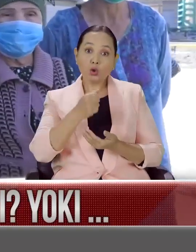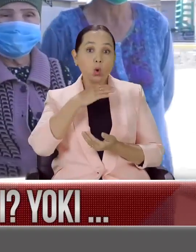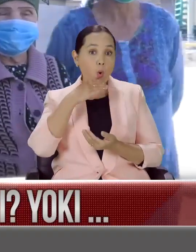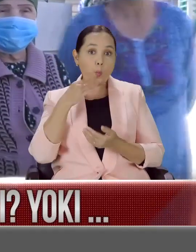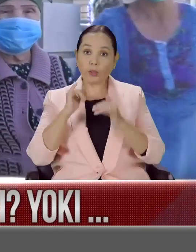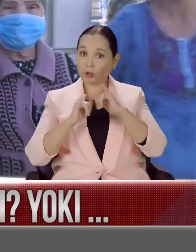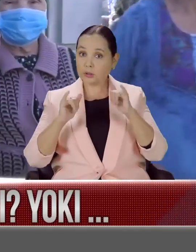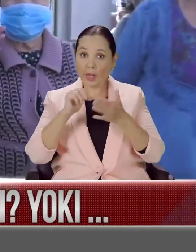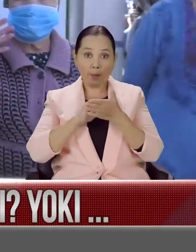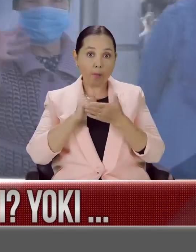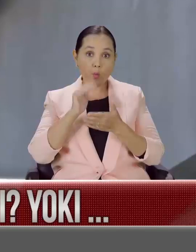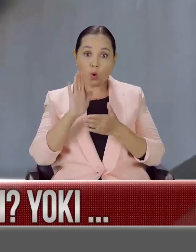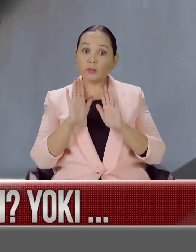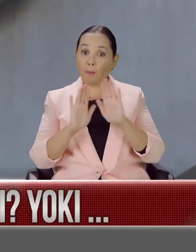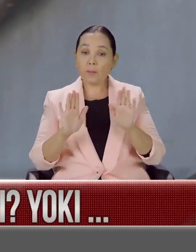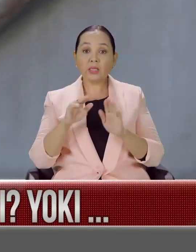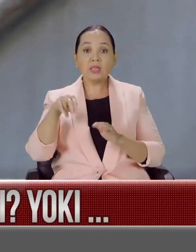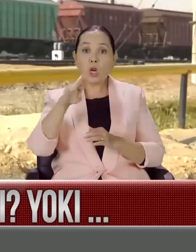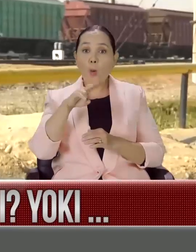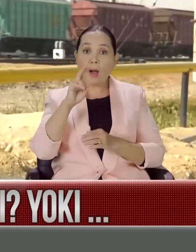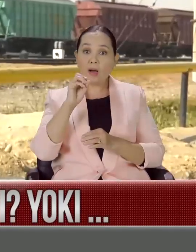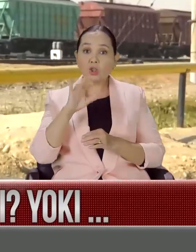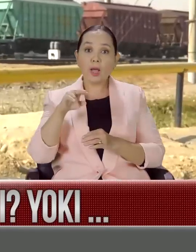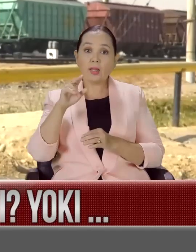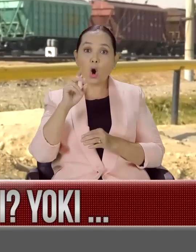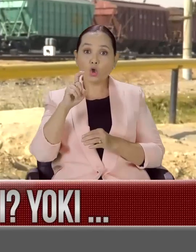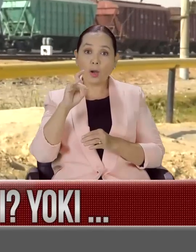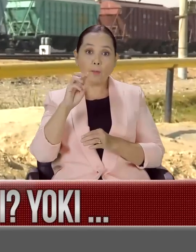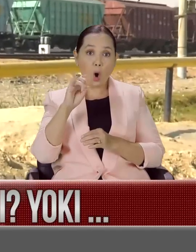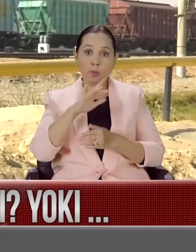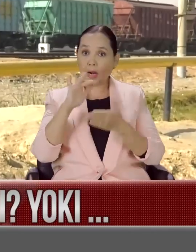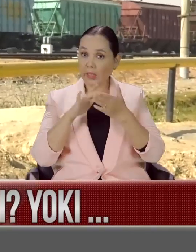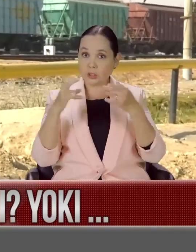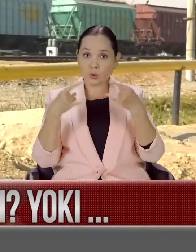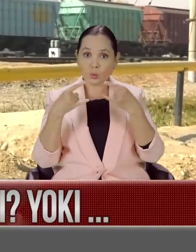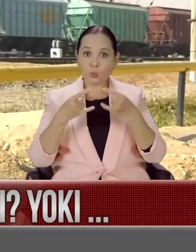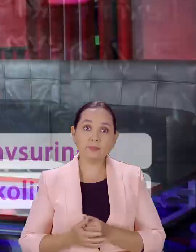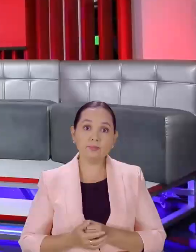noroziliklarning ko'payishiga sabab bo'lmasa bas. Diloram Qarshiboyeva, Davronbek Zufarov, Hojiakbar Bahodirov, Markaziy studiya.